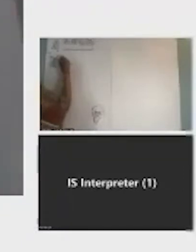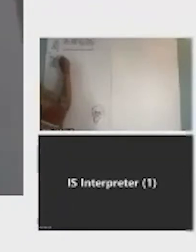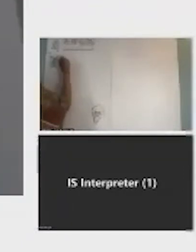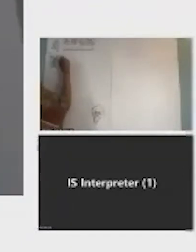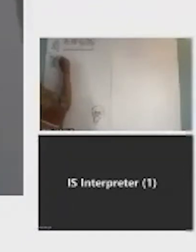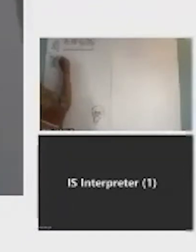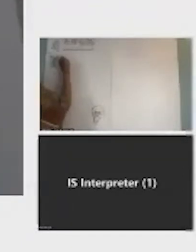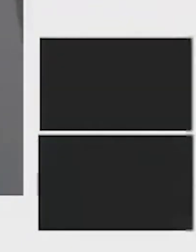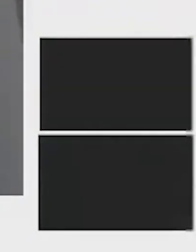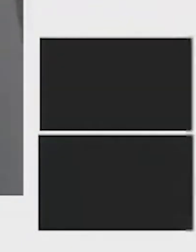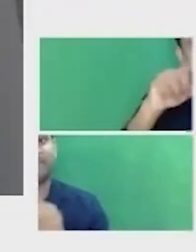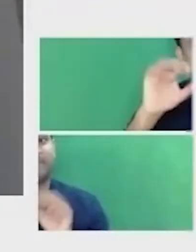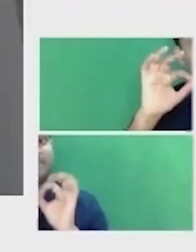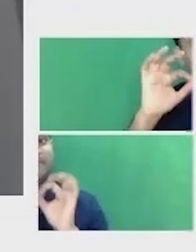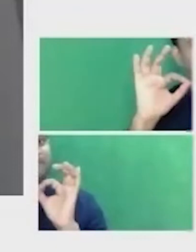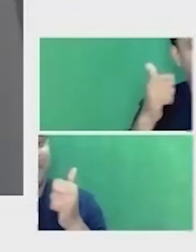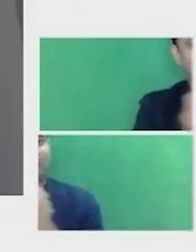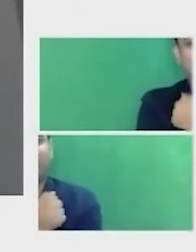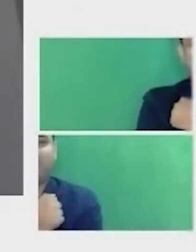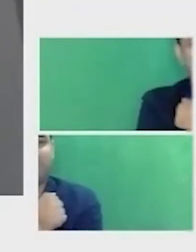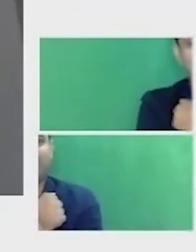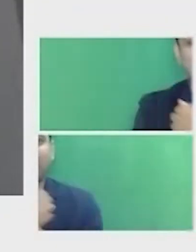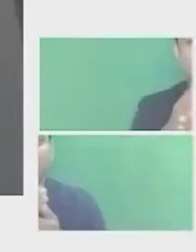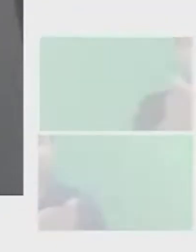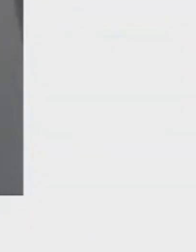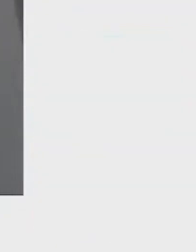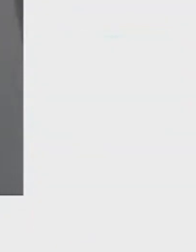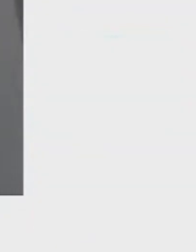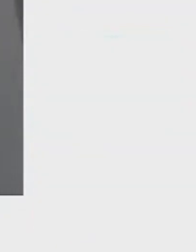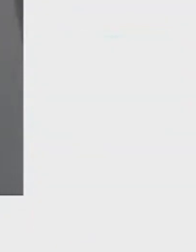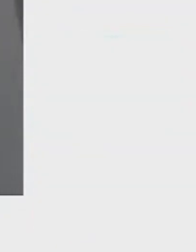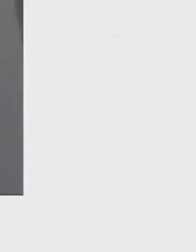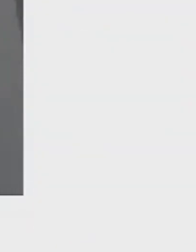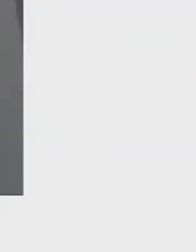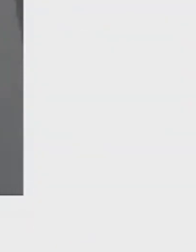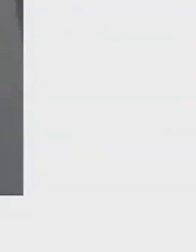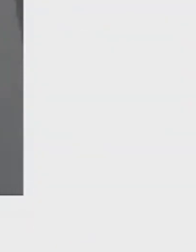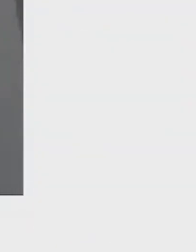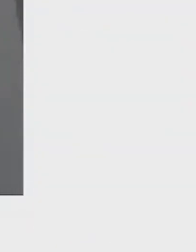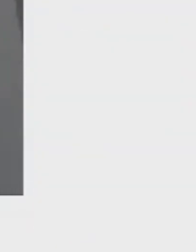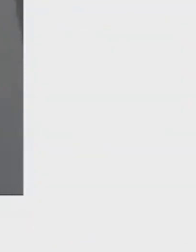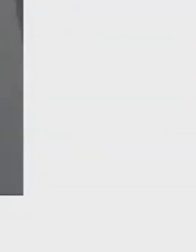وهنا أرحب بكم جميعا وأشكركم شكرا جزيلا على هذه الدعوة الكريمة.